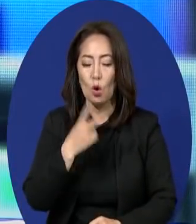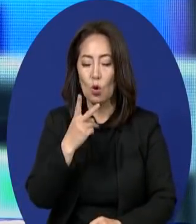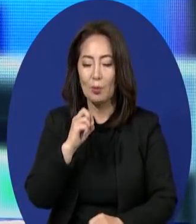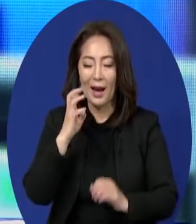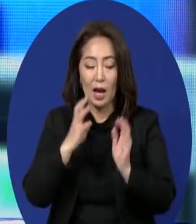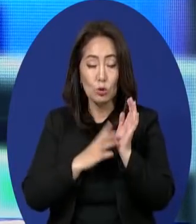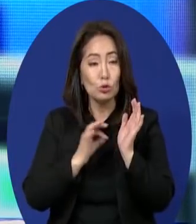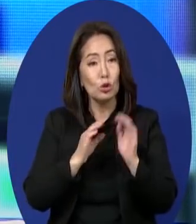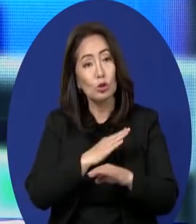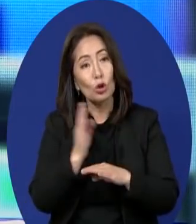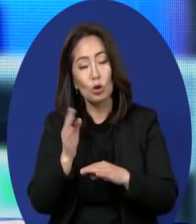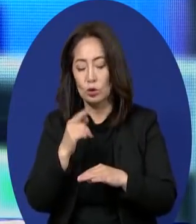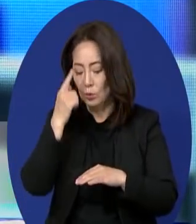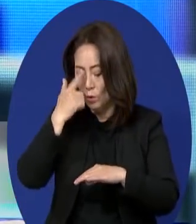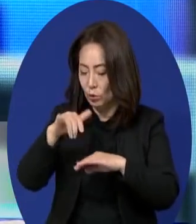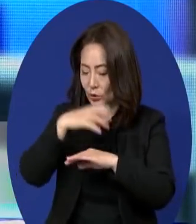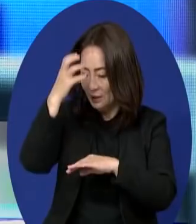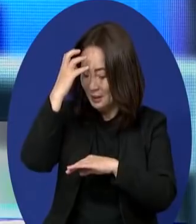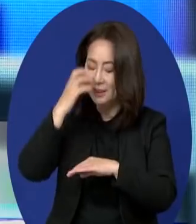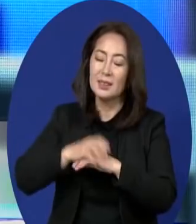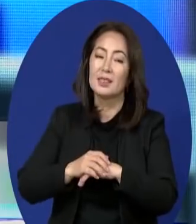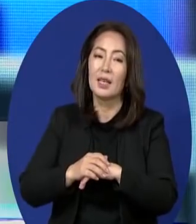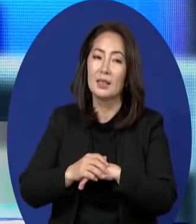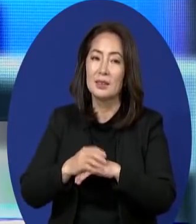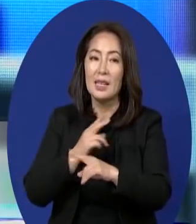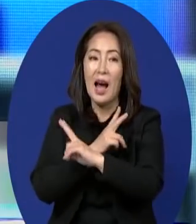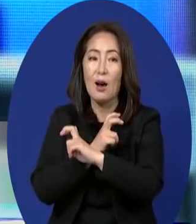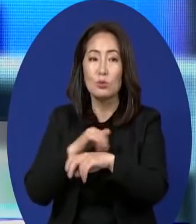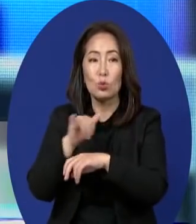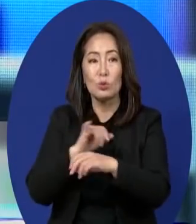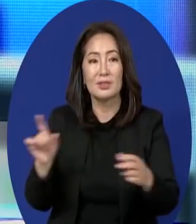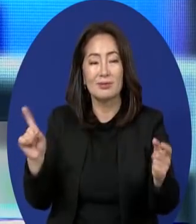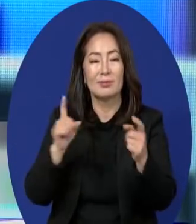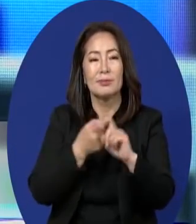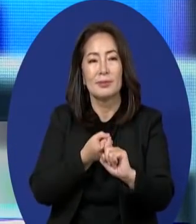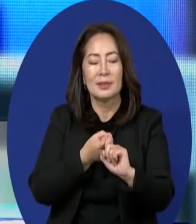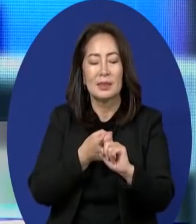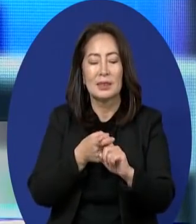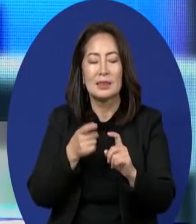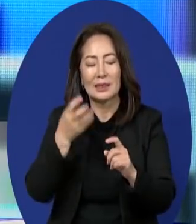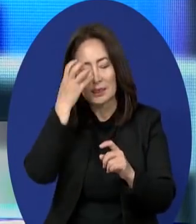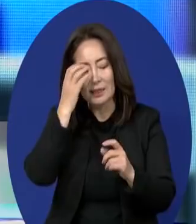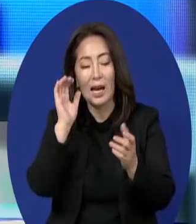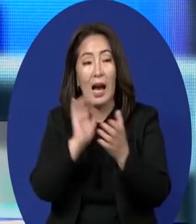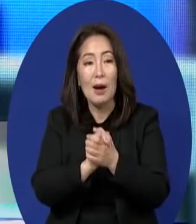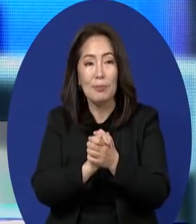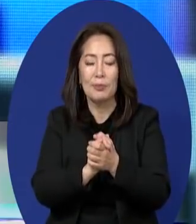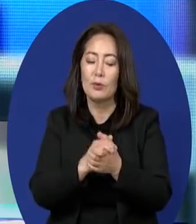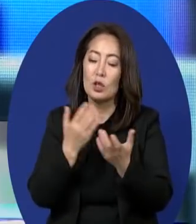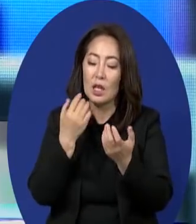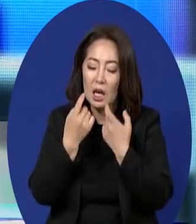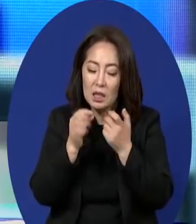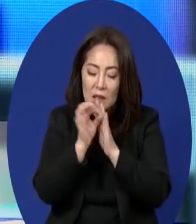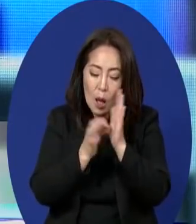2019 оноос Монгол Улсын Засгийн Газар бүгд найрамдахаа Австрал Улсын Засгийн Газар хооронд байгуулсан хамтын ажиллагааны хилэлцээрийн хүрээнд